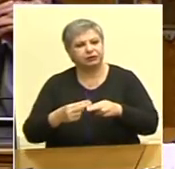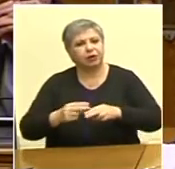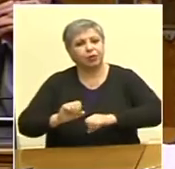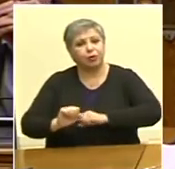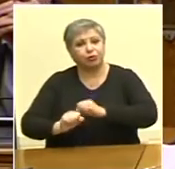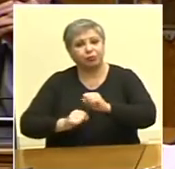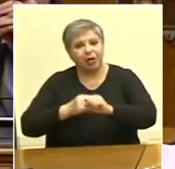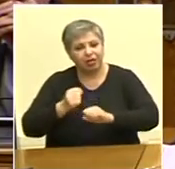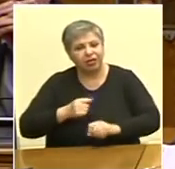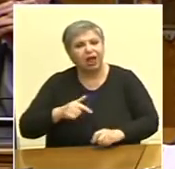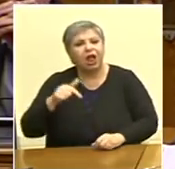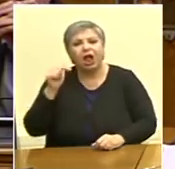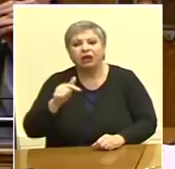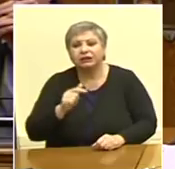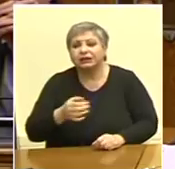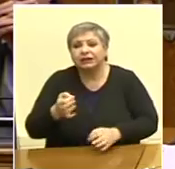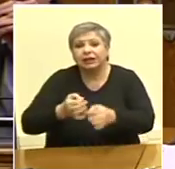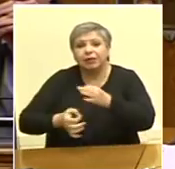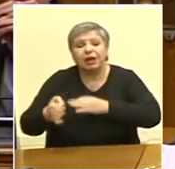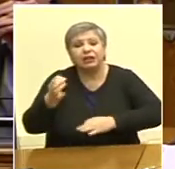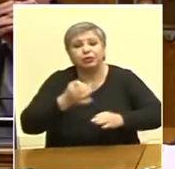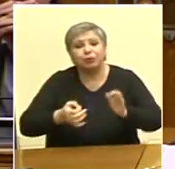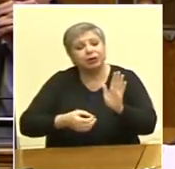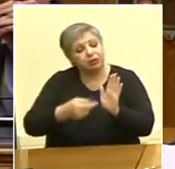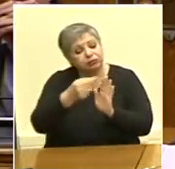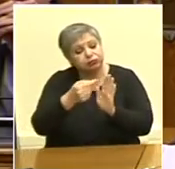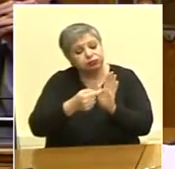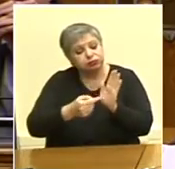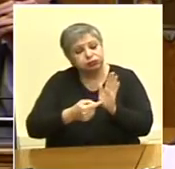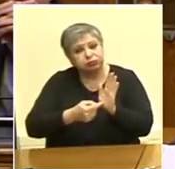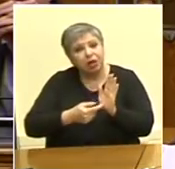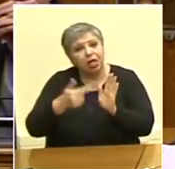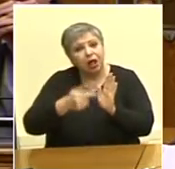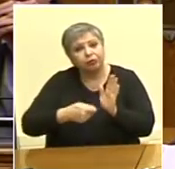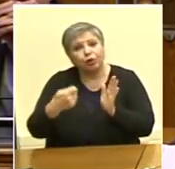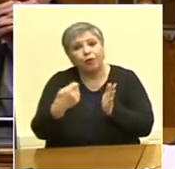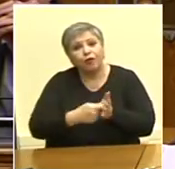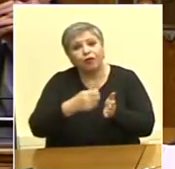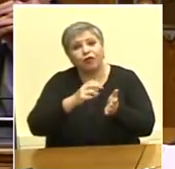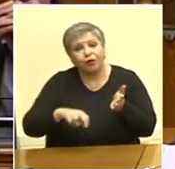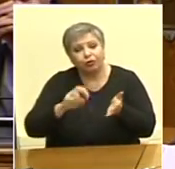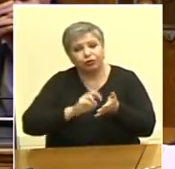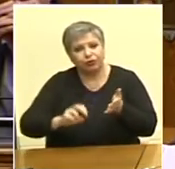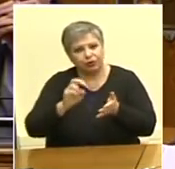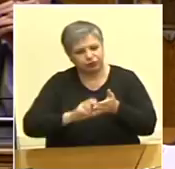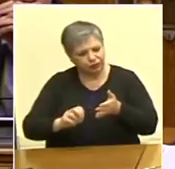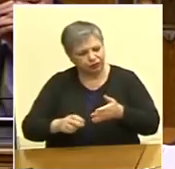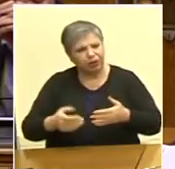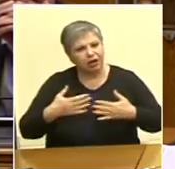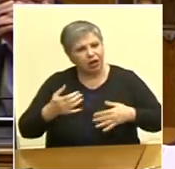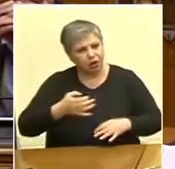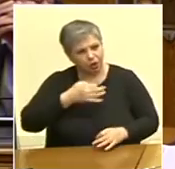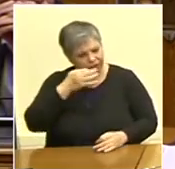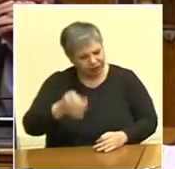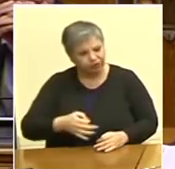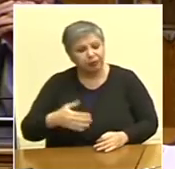φόρους, εγώ θα σας κάνω τη σούμα, κύριε Μητσοτάκη, διότι εμείς δεν αρνούμεθα ότι παραλάβαμε τη χώρα σε διάλυση και